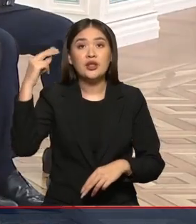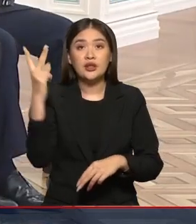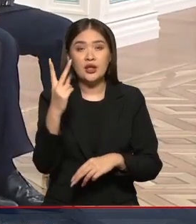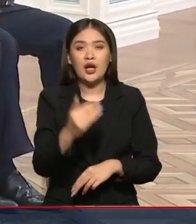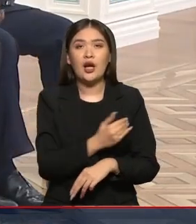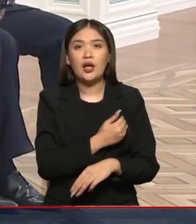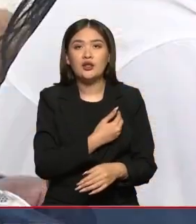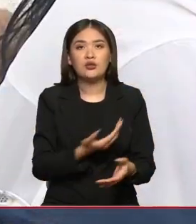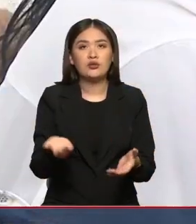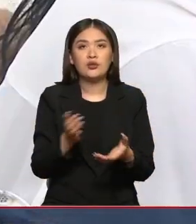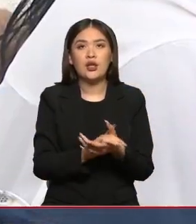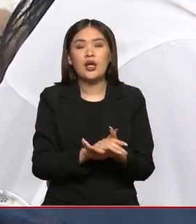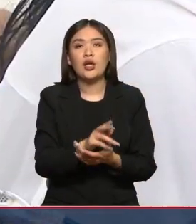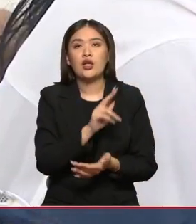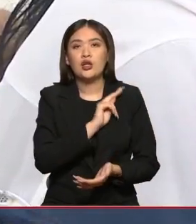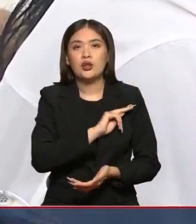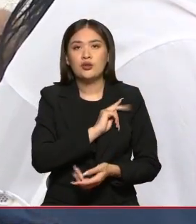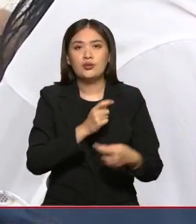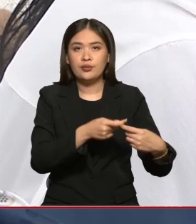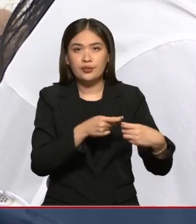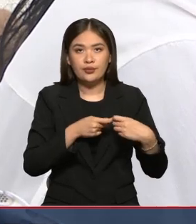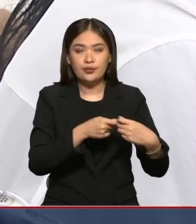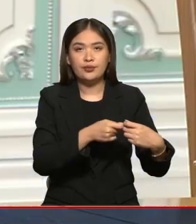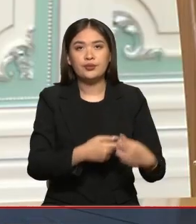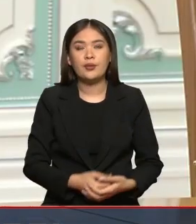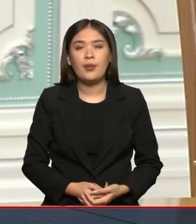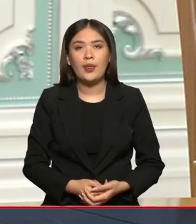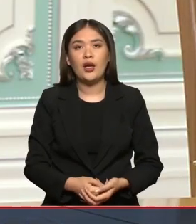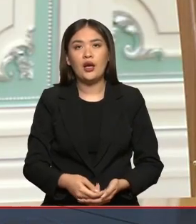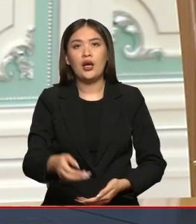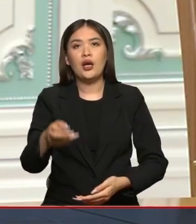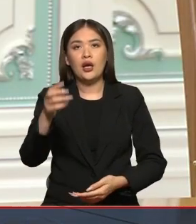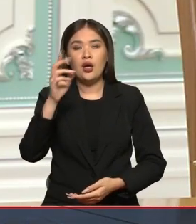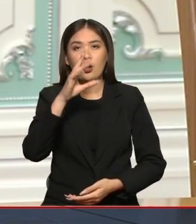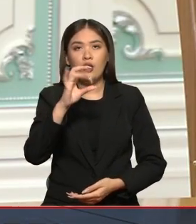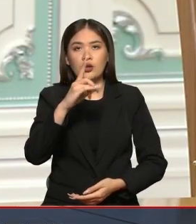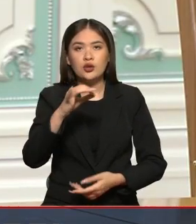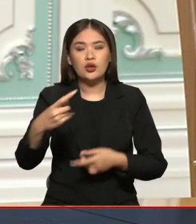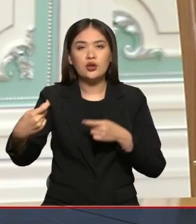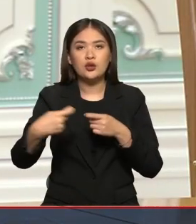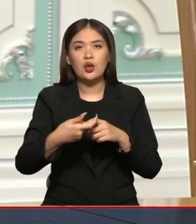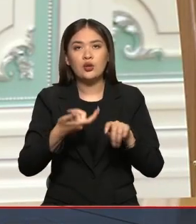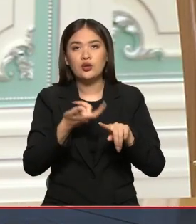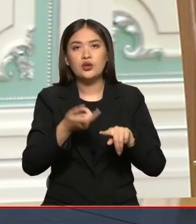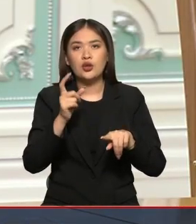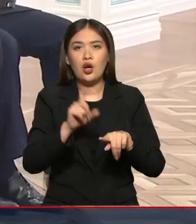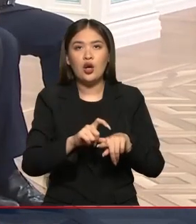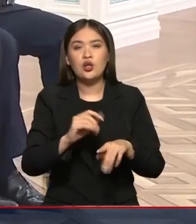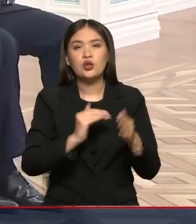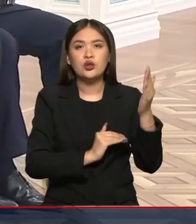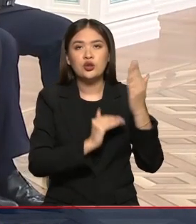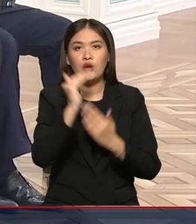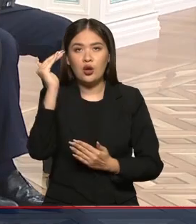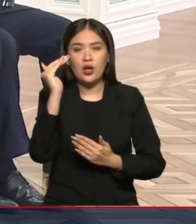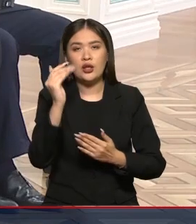серіктестікке тың серпін беру. Қазақстан мен Конго ынтымақтастығының әлеуеті өте жоғары. Әсіресе